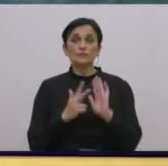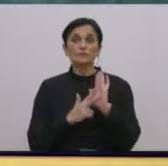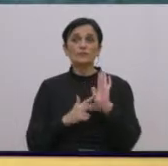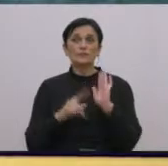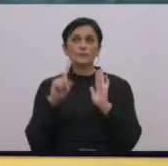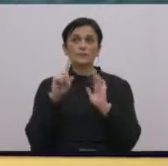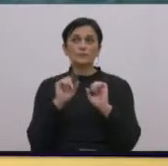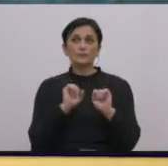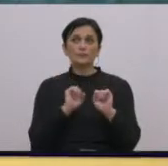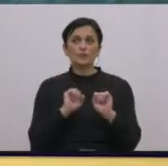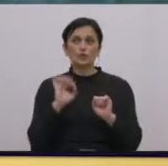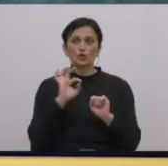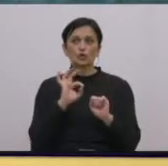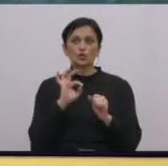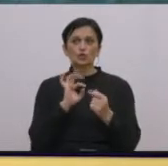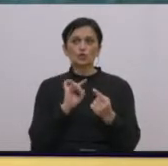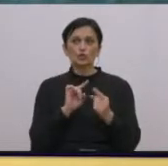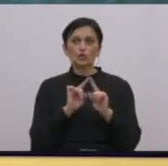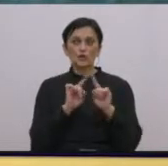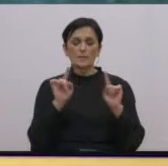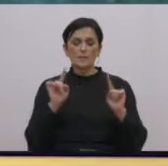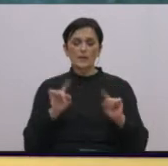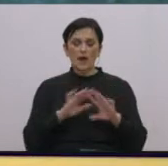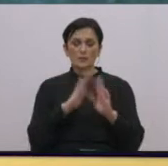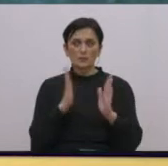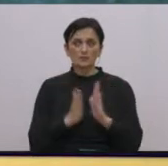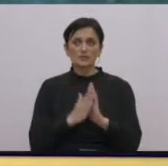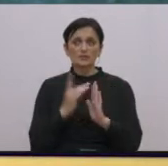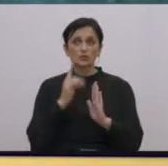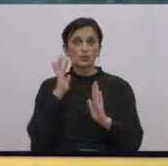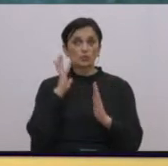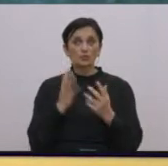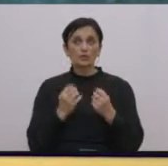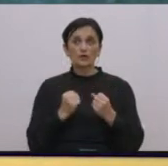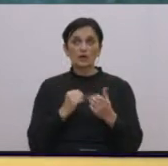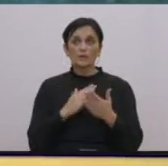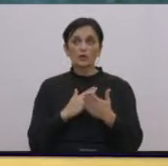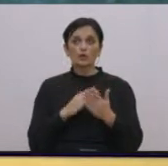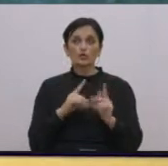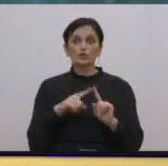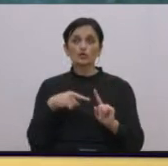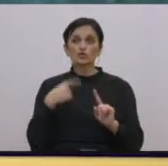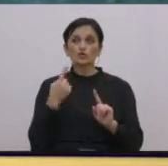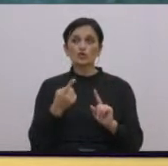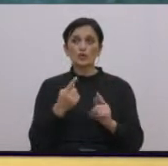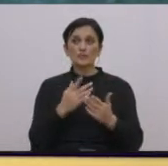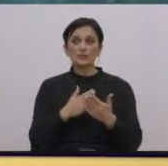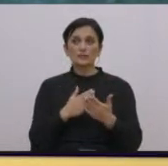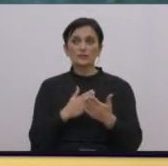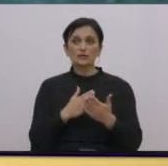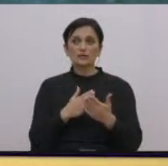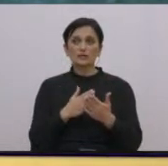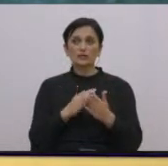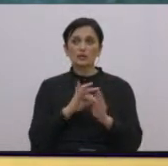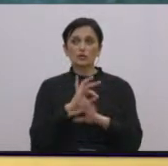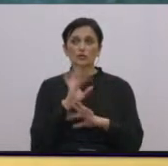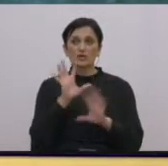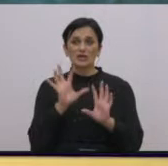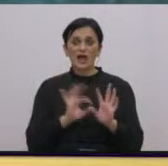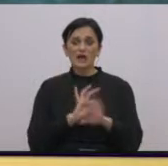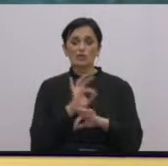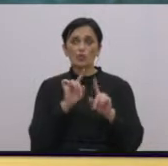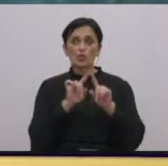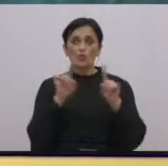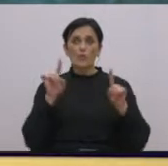Otmosda, ერთი მომხრე, nuli წინააღმდეგი, paketi, mtlianat, pirueli mosmenit, mirebulia. Shemdegi gakhlavt, kanon proekta